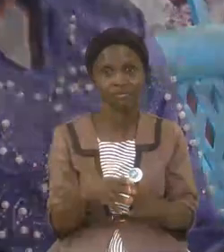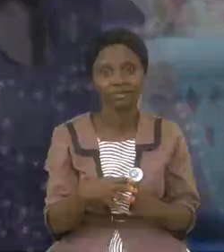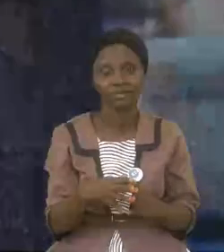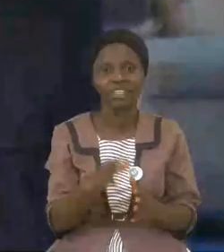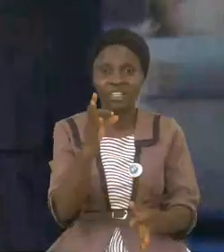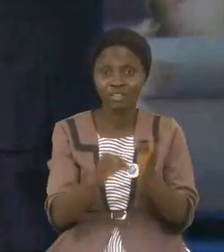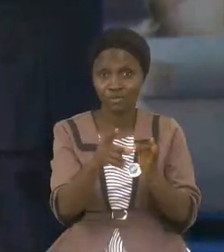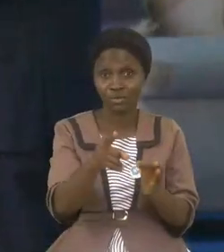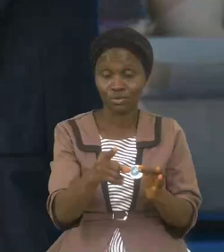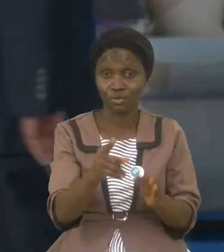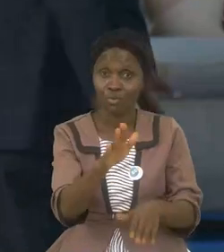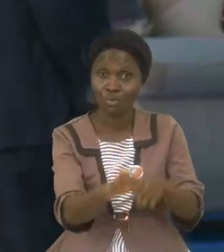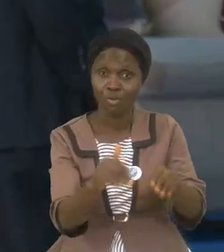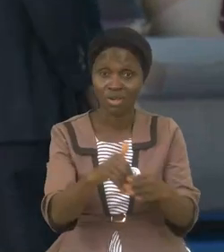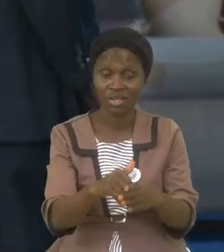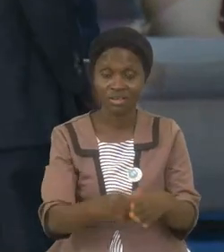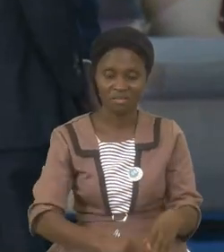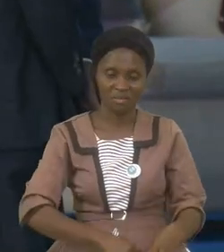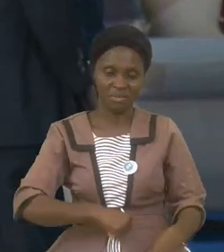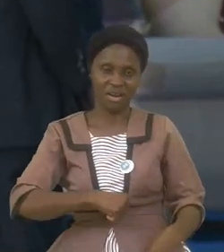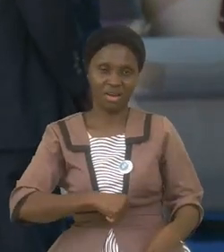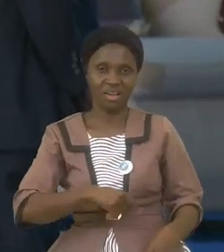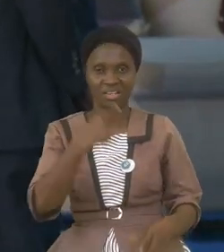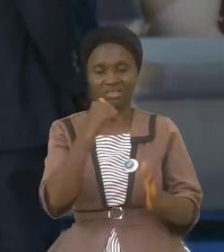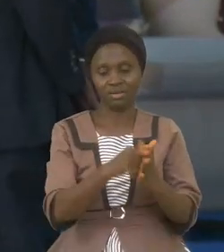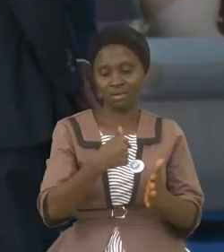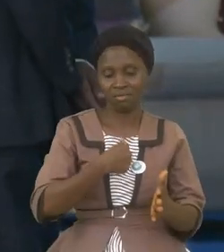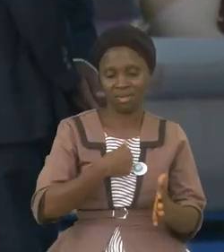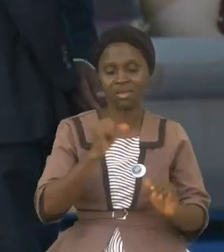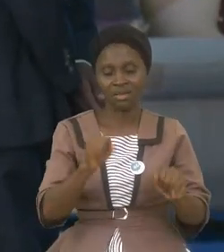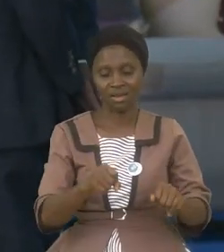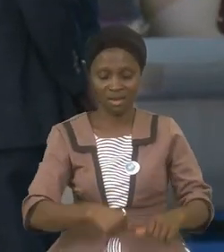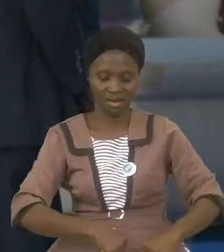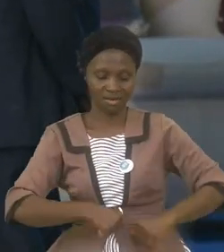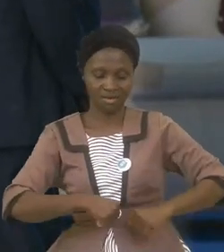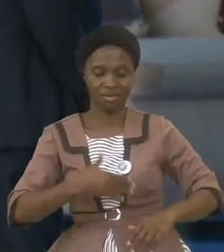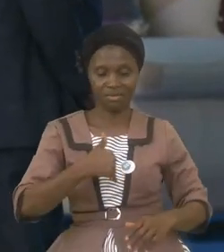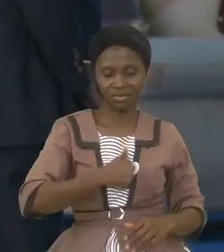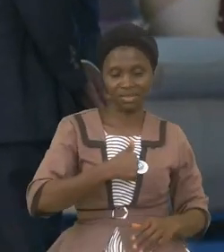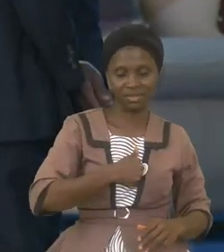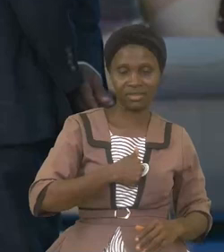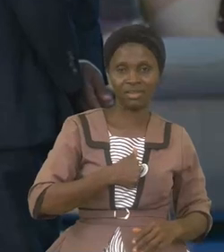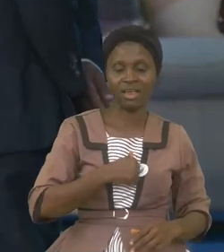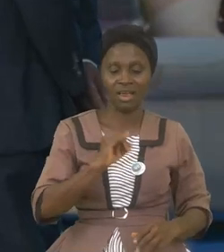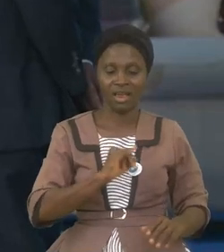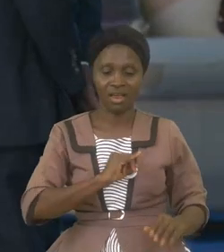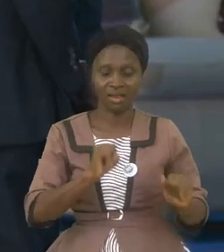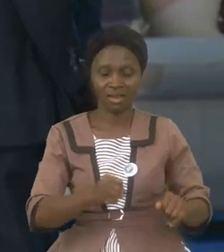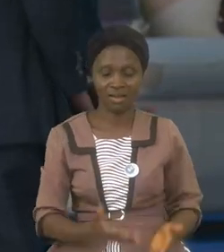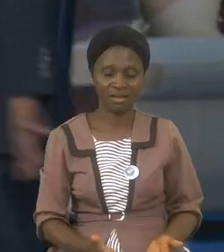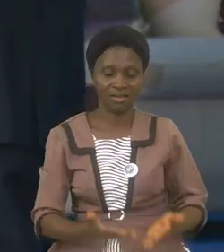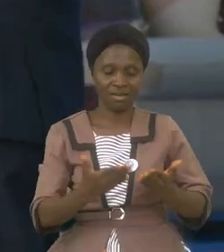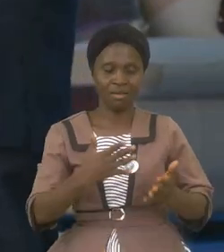vous élever au nom de Jésus-Christ. Vous savez, si on marche avec orgueil, et puis on dit que je peux m'élever